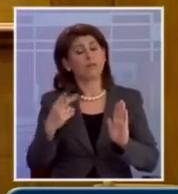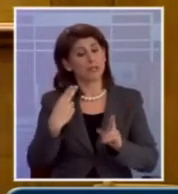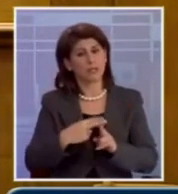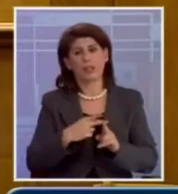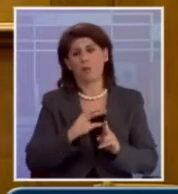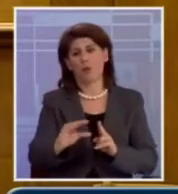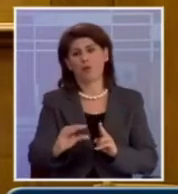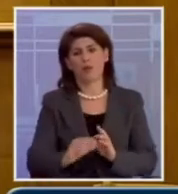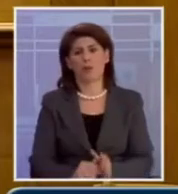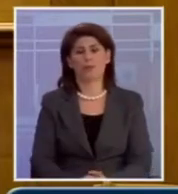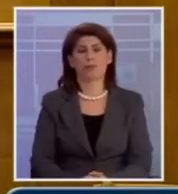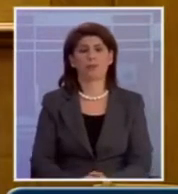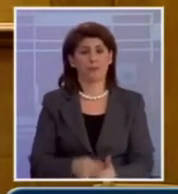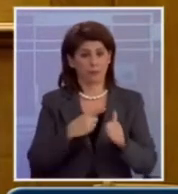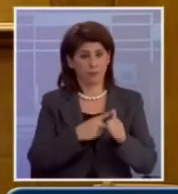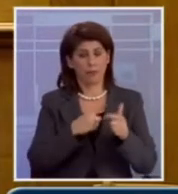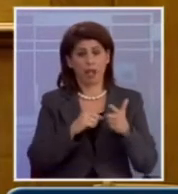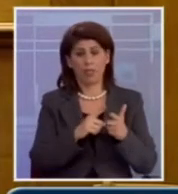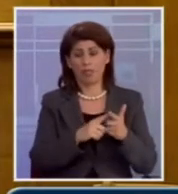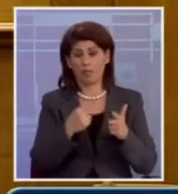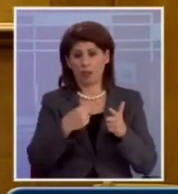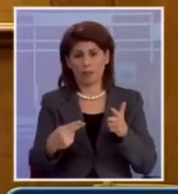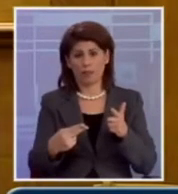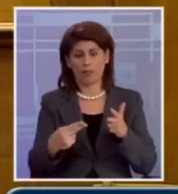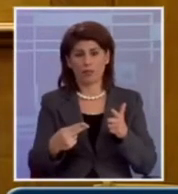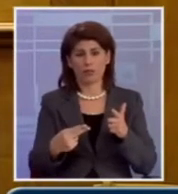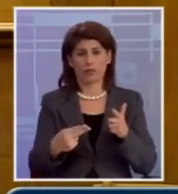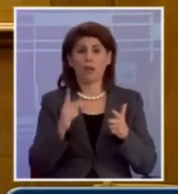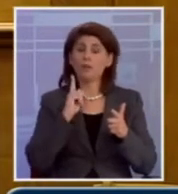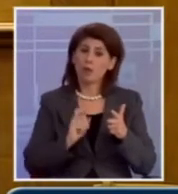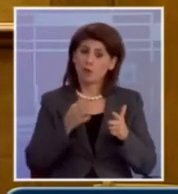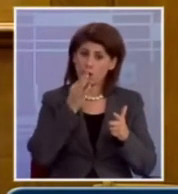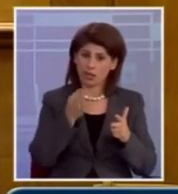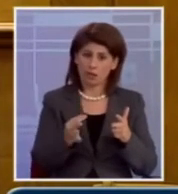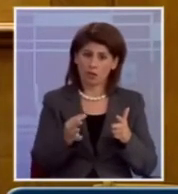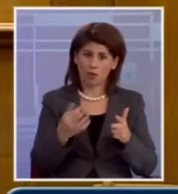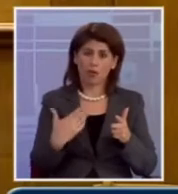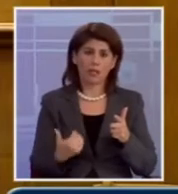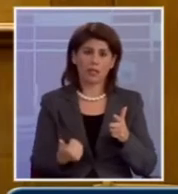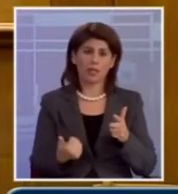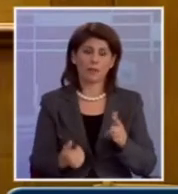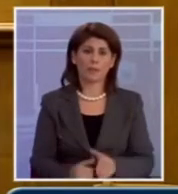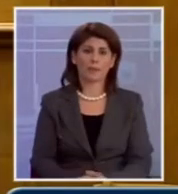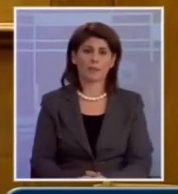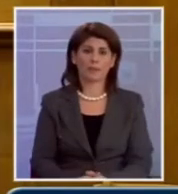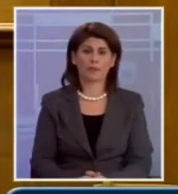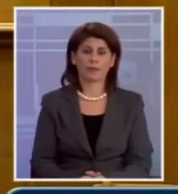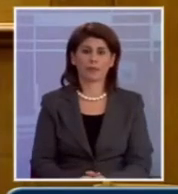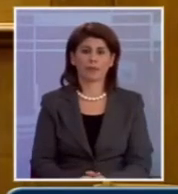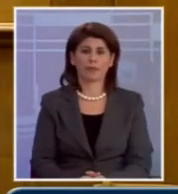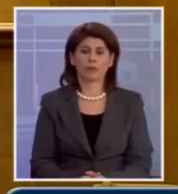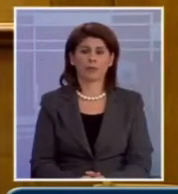ποσό. Ένα δεύτερο ζήτημα το οποίο οφείλω να αναφέρω είναι η